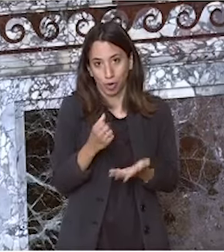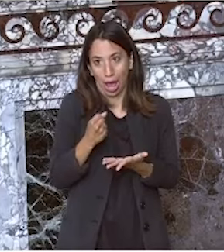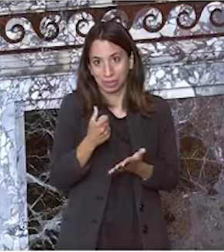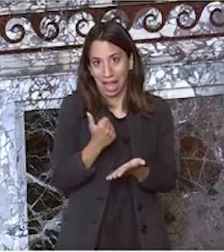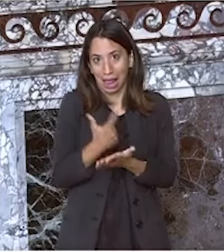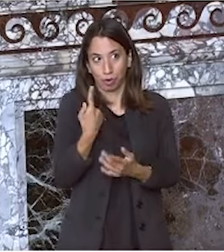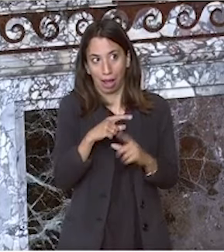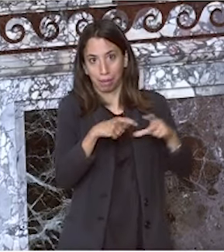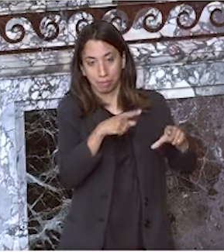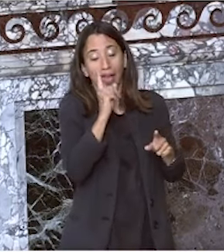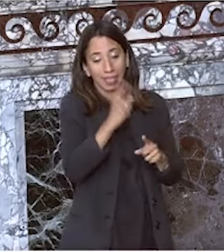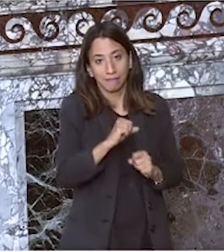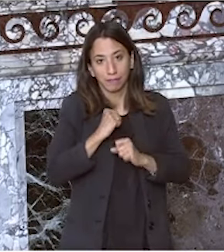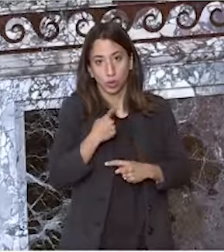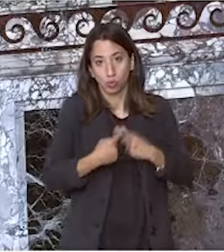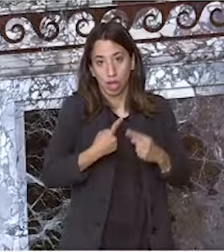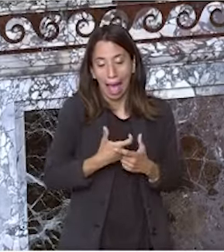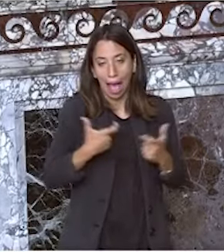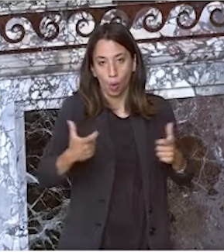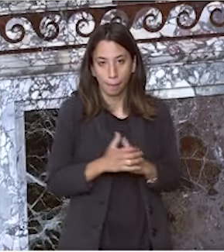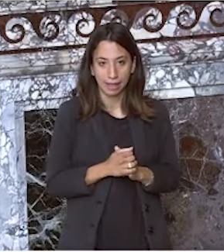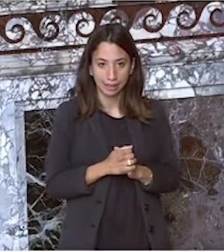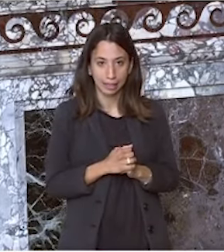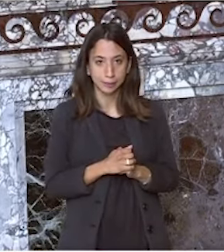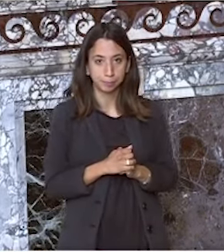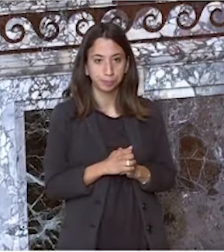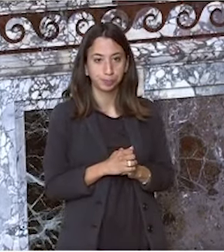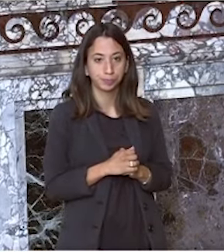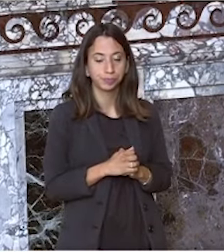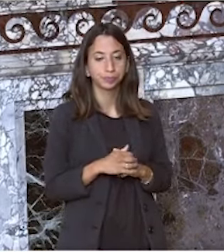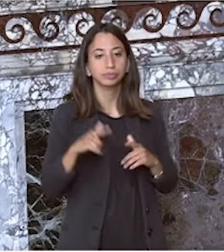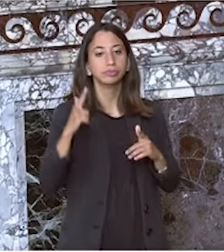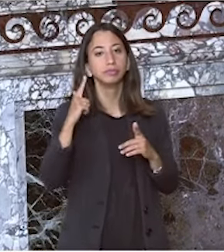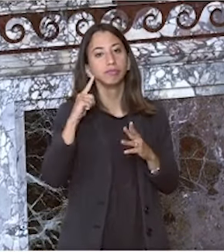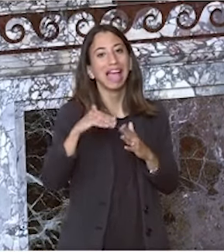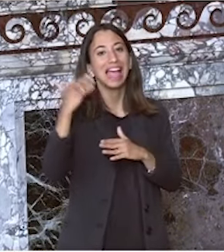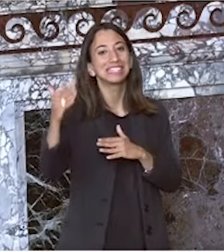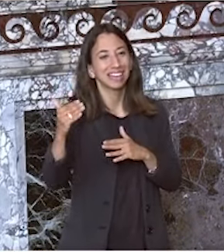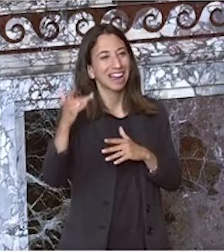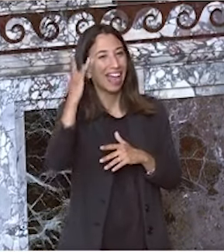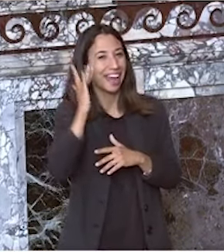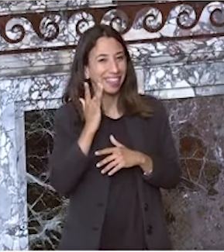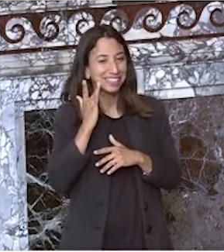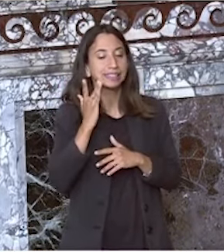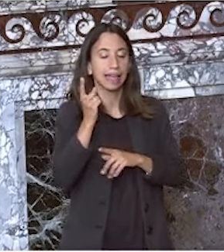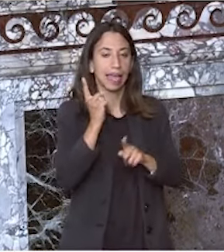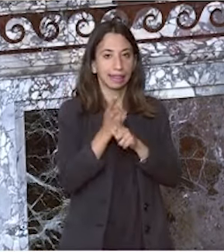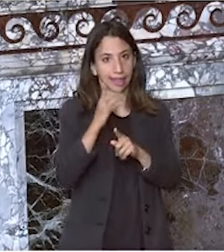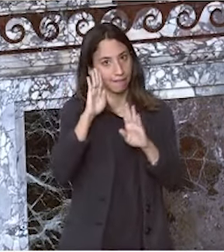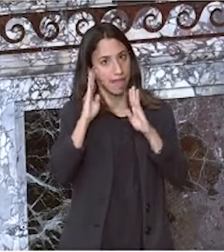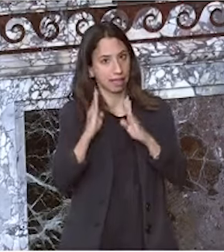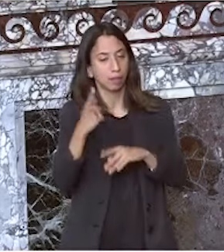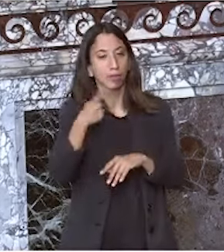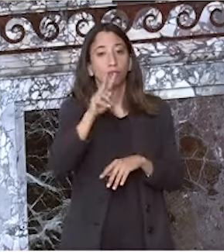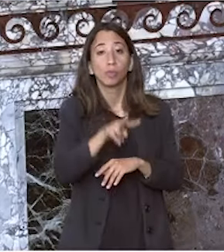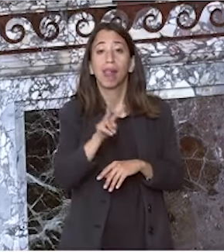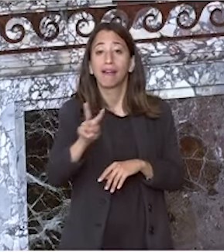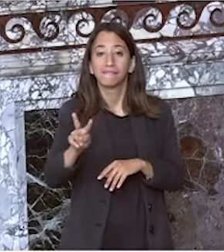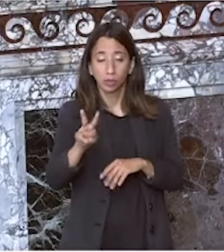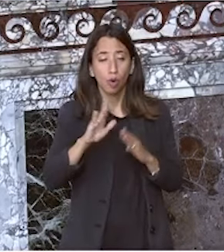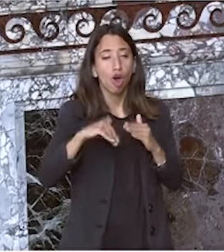L'utilizzo della tecnologia accresce il ricorso alle esternalizzazioni e i relativi rischi. Nel 2022